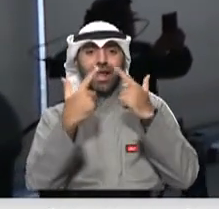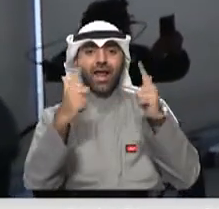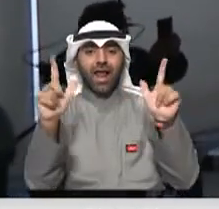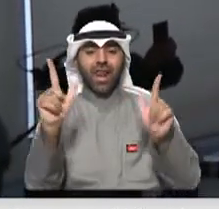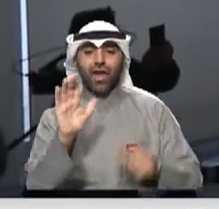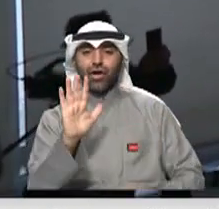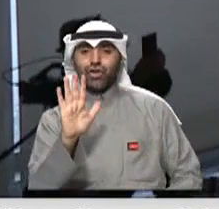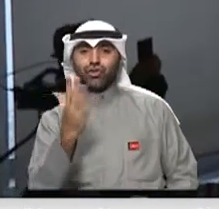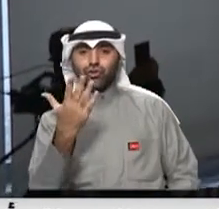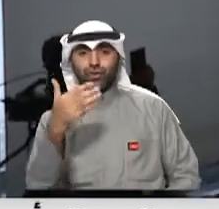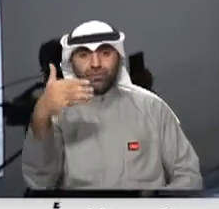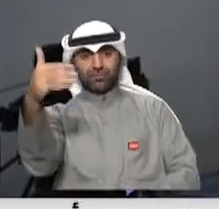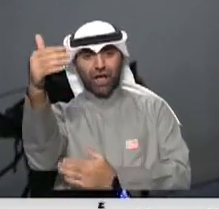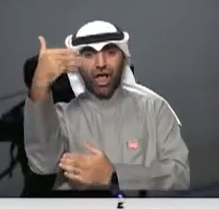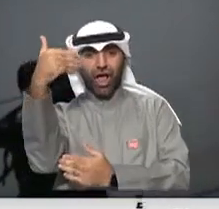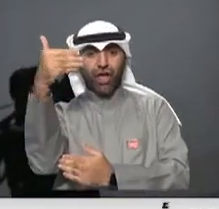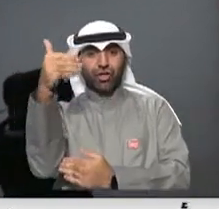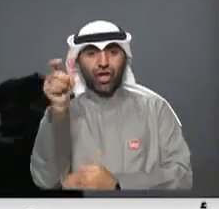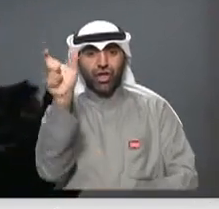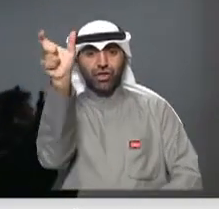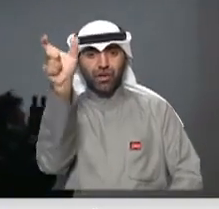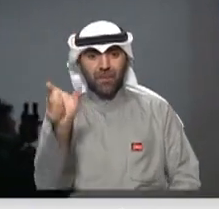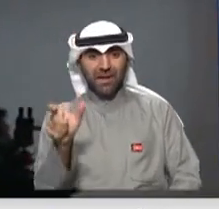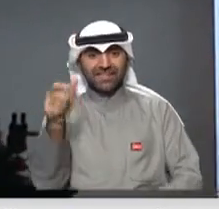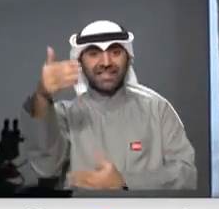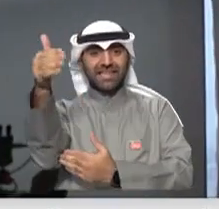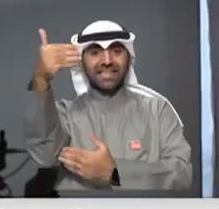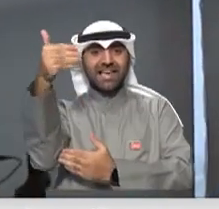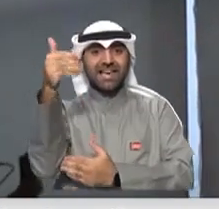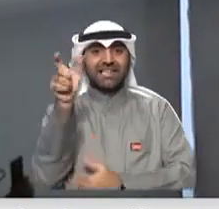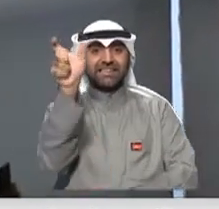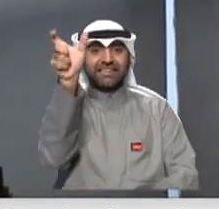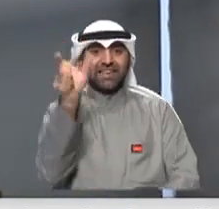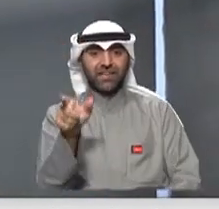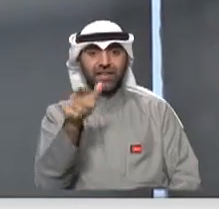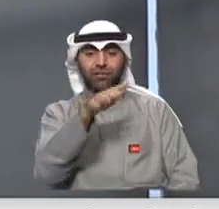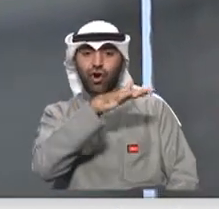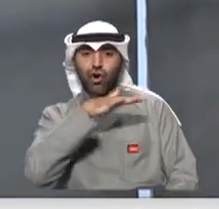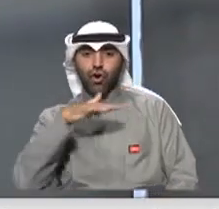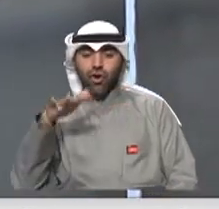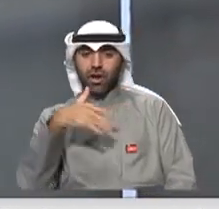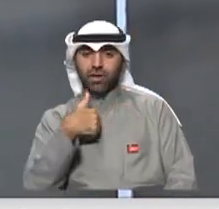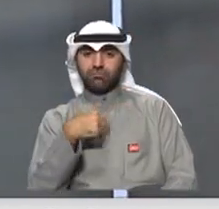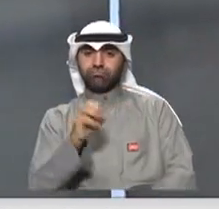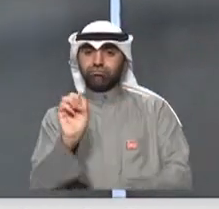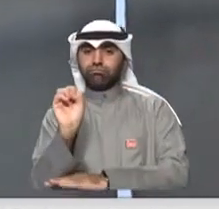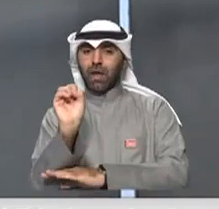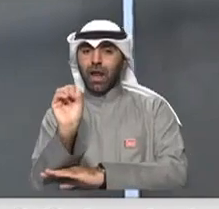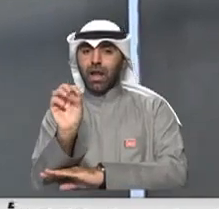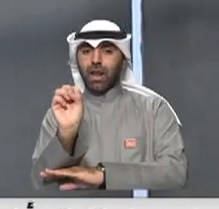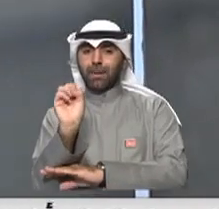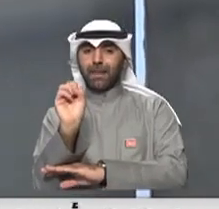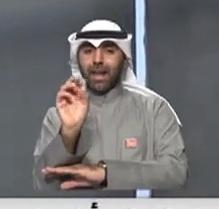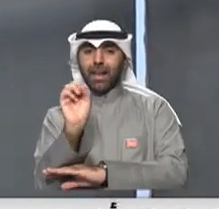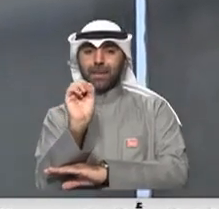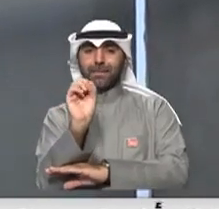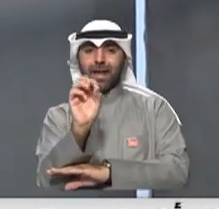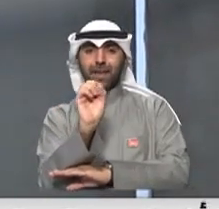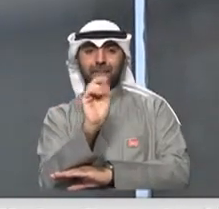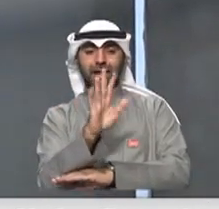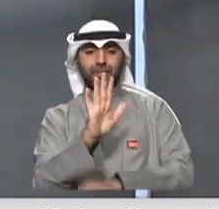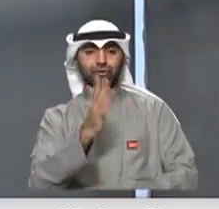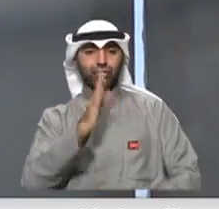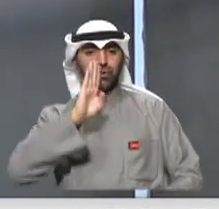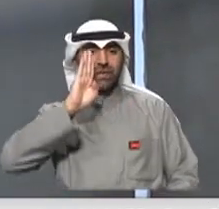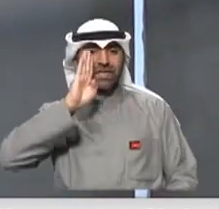نشر روح التقبل والتفاهم بين الأشخاص. هذا ما جاء في احتفالية مرور 40 عاما على إشهار دار الآثار